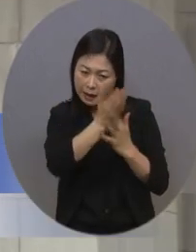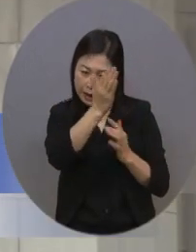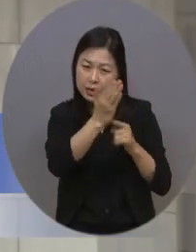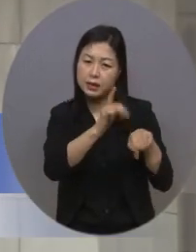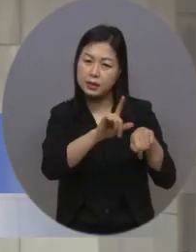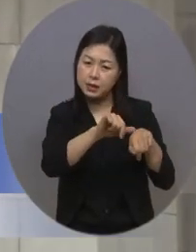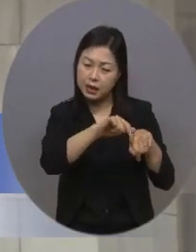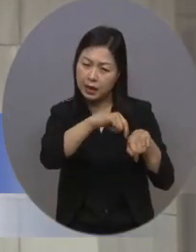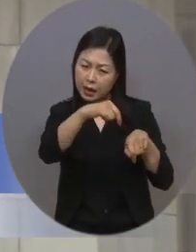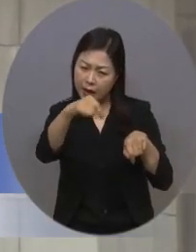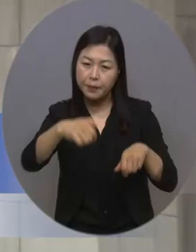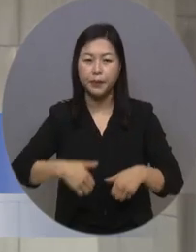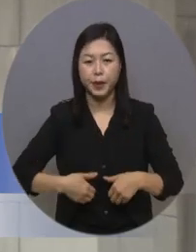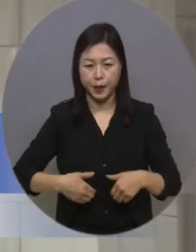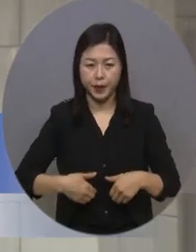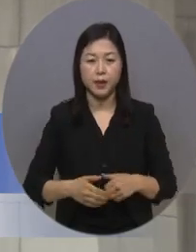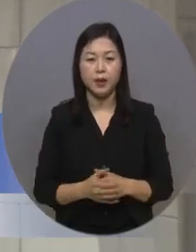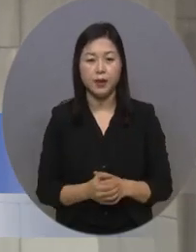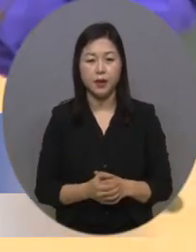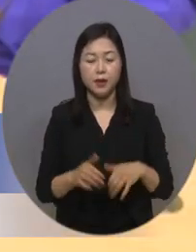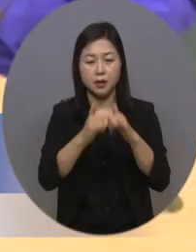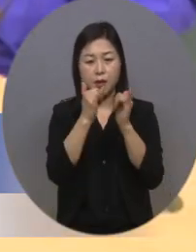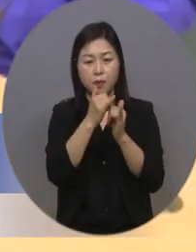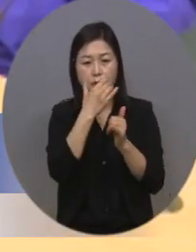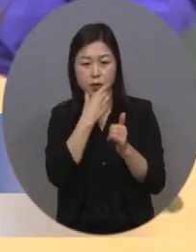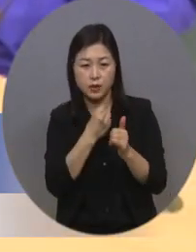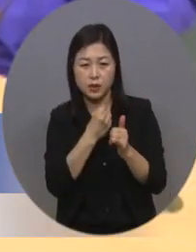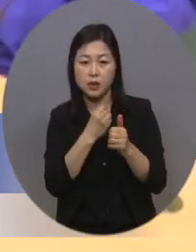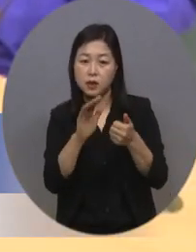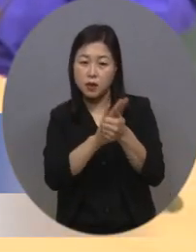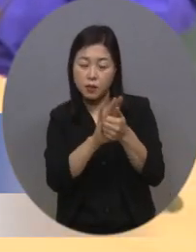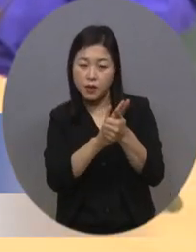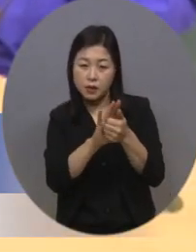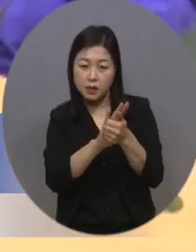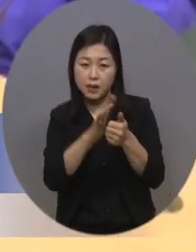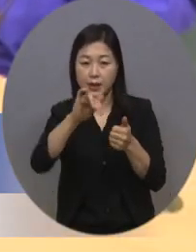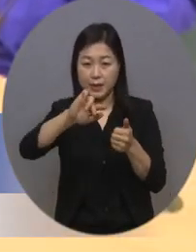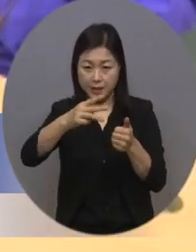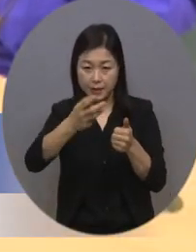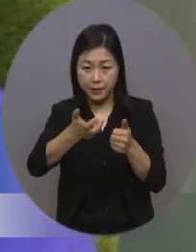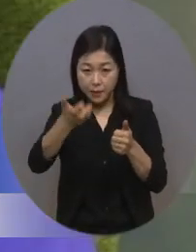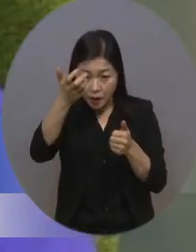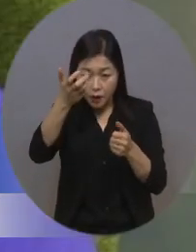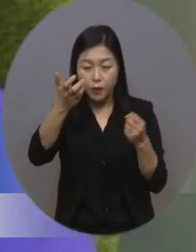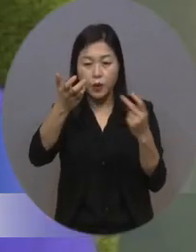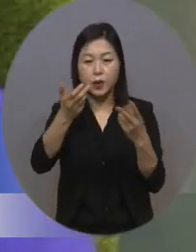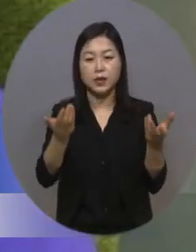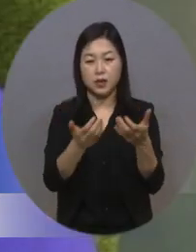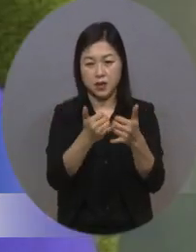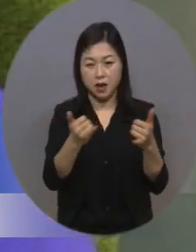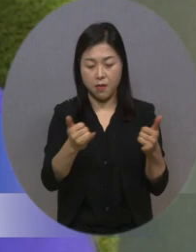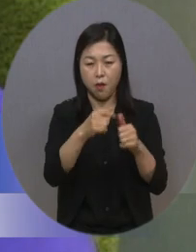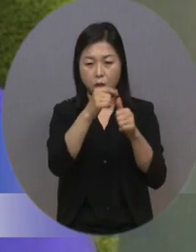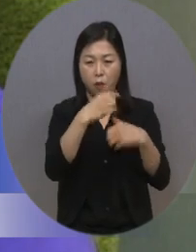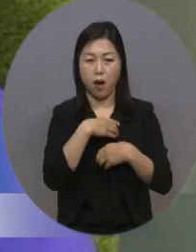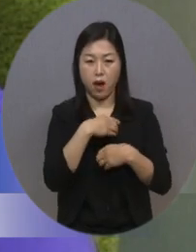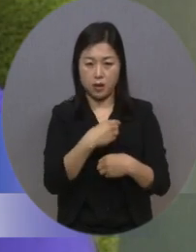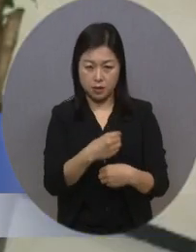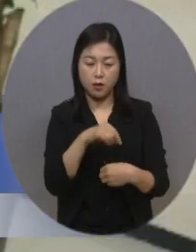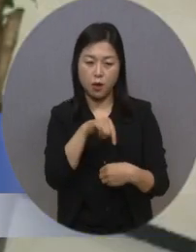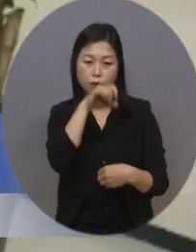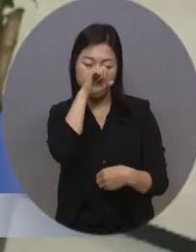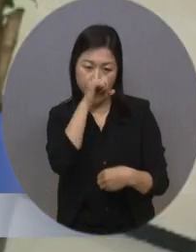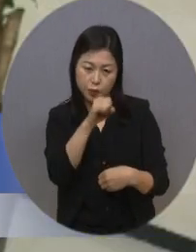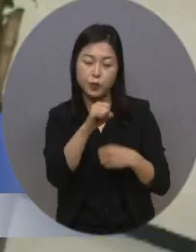시간이 걸릴 수 있겠지만 무엇보다도 사회복지 서비스의 질적 향상과 종사자들의 고용 안정에